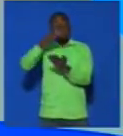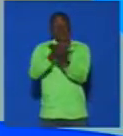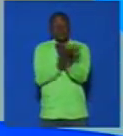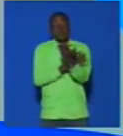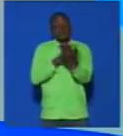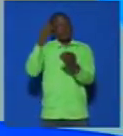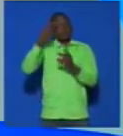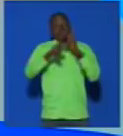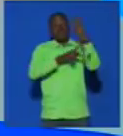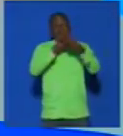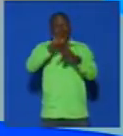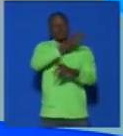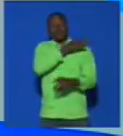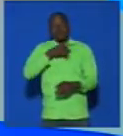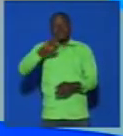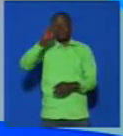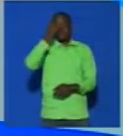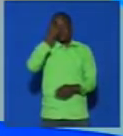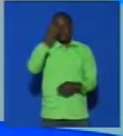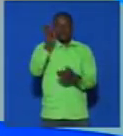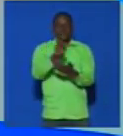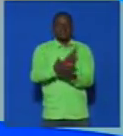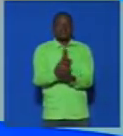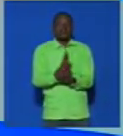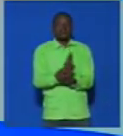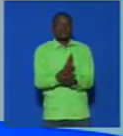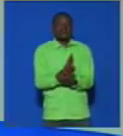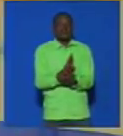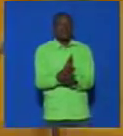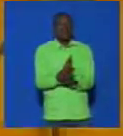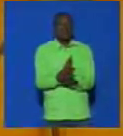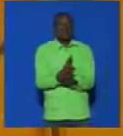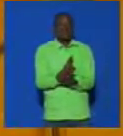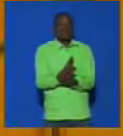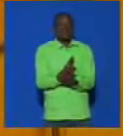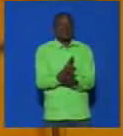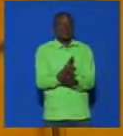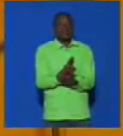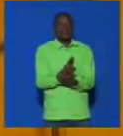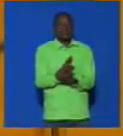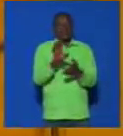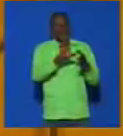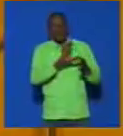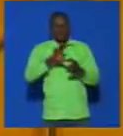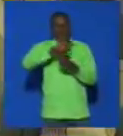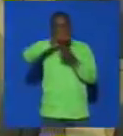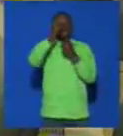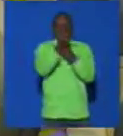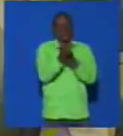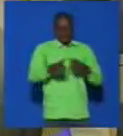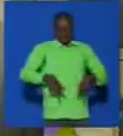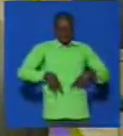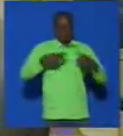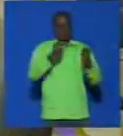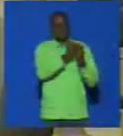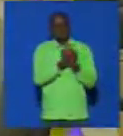l'état et les populations par la drogue aux gens euro money va quérir la cohésion sociale et le vivre